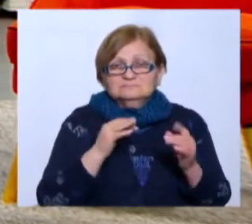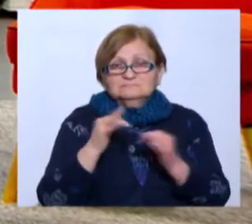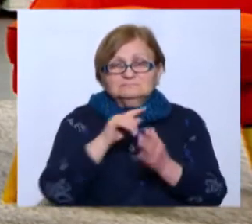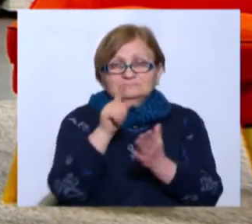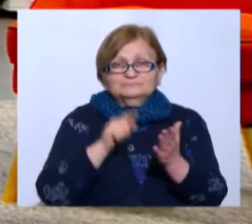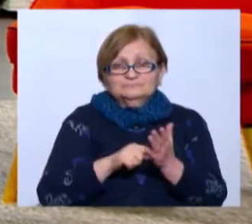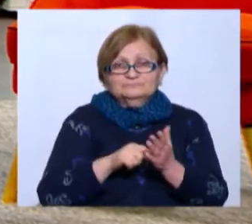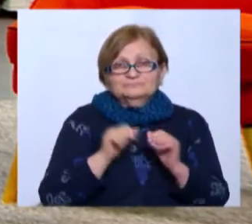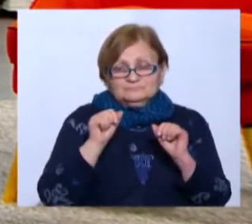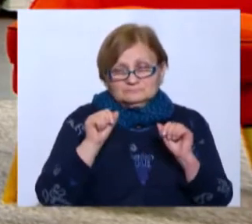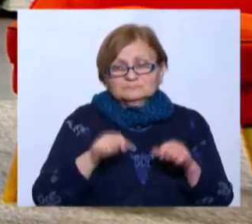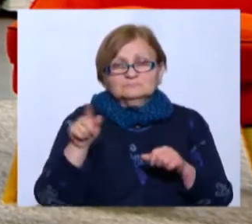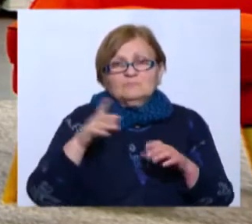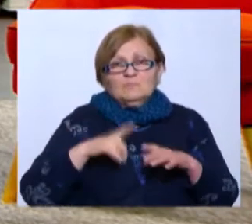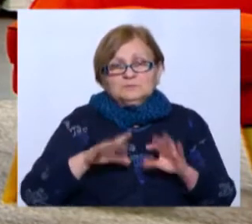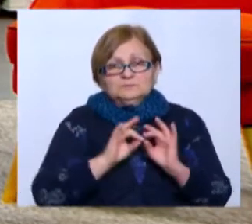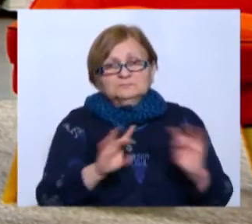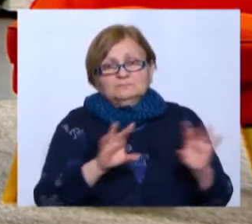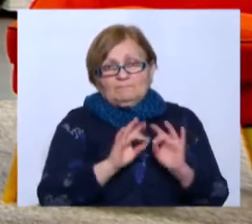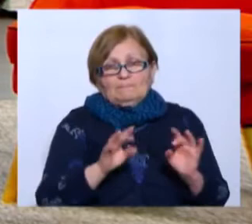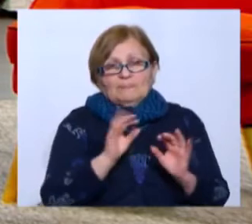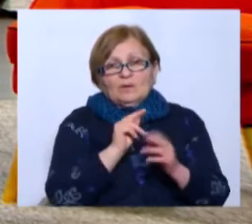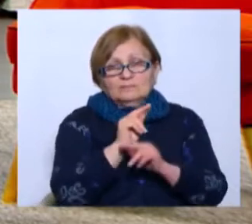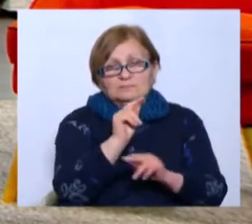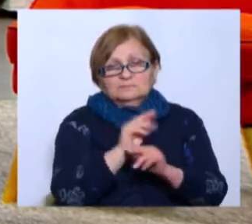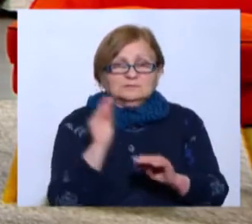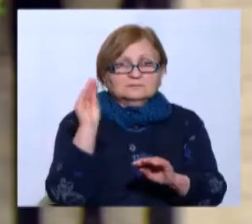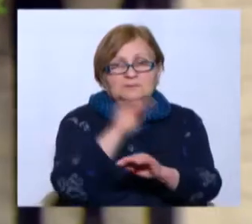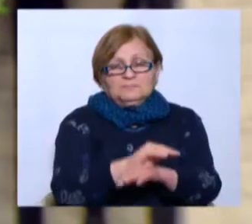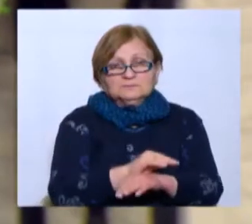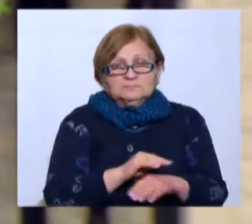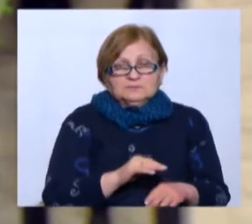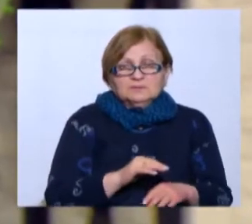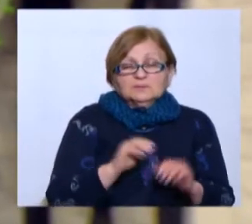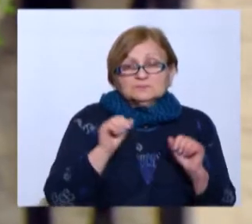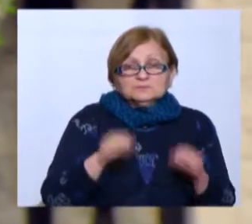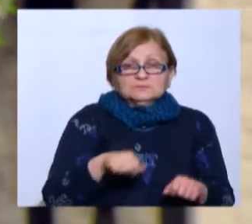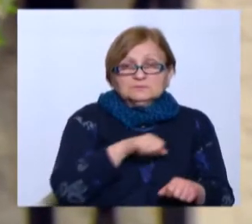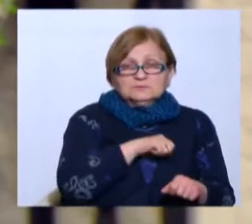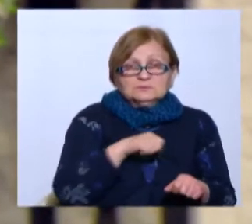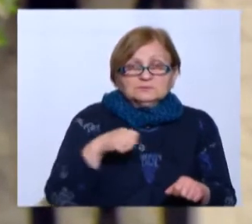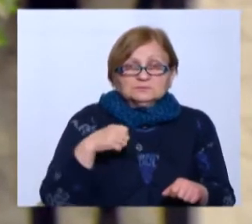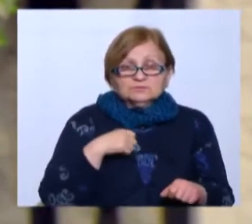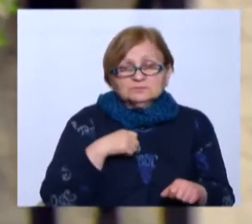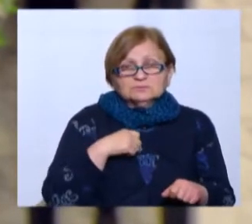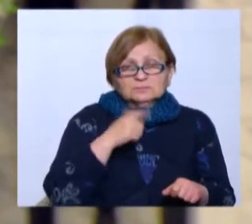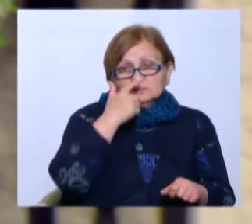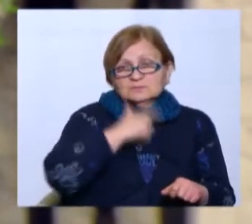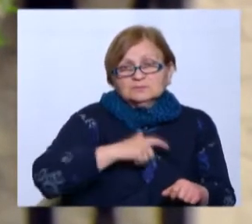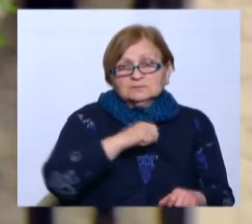მიიღებთ მათგან უკვე კონსულტაციას და შენიშვნებს. Თუ არა და შეგიძლია თქვენ თვითონ შეუსწოროთ საკუთარ